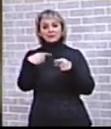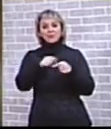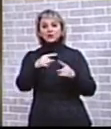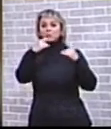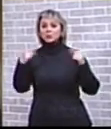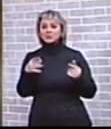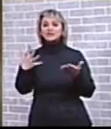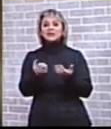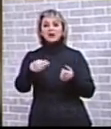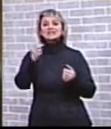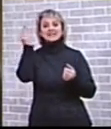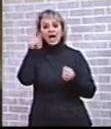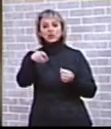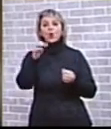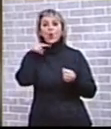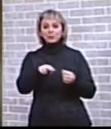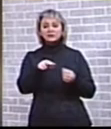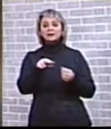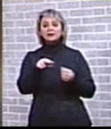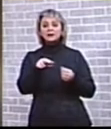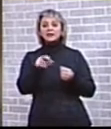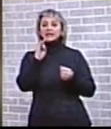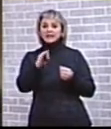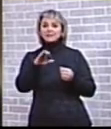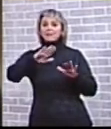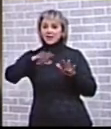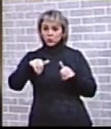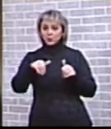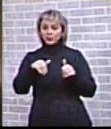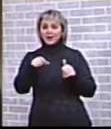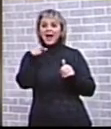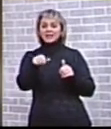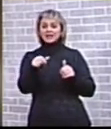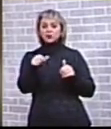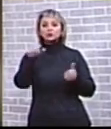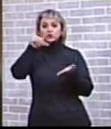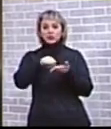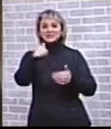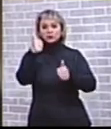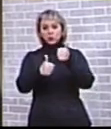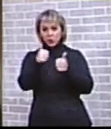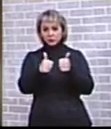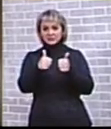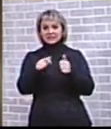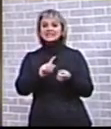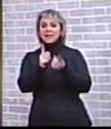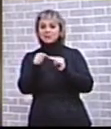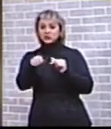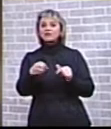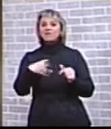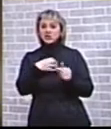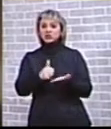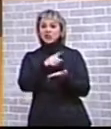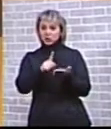мостику, набираются знаний, набираются опыта. И затем они участвуют в конкурсах на замещение вакантных